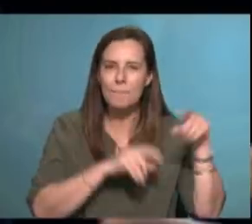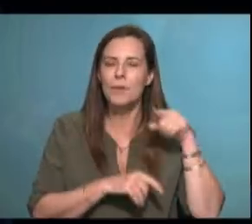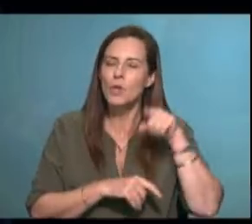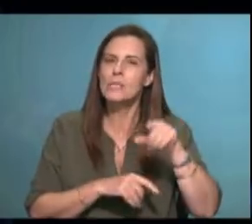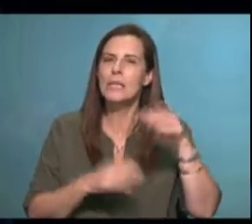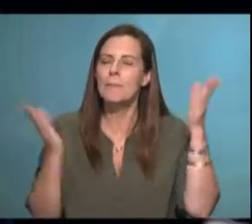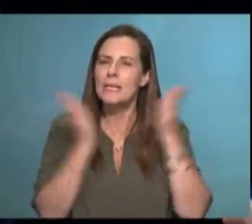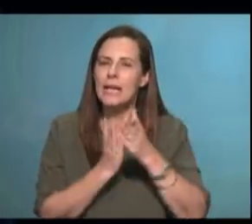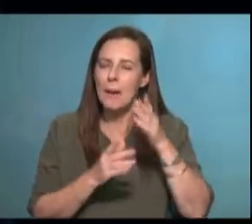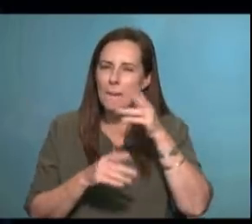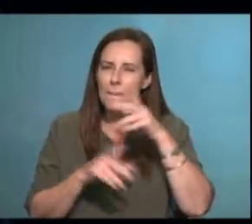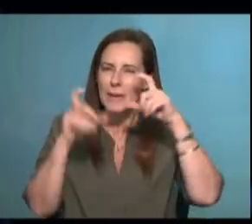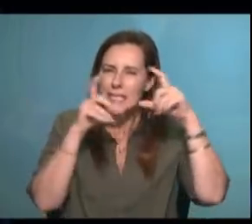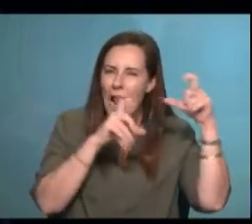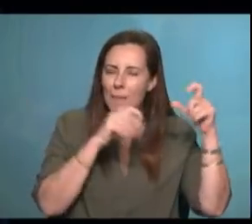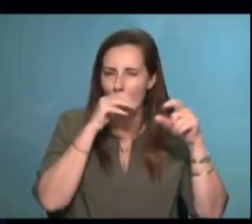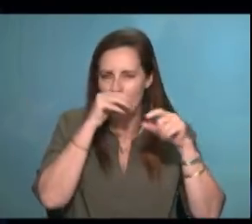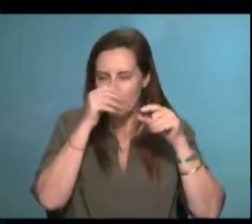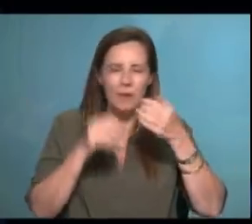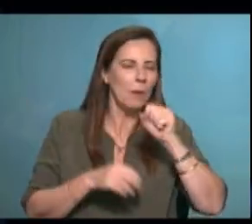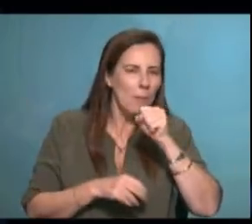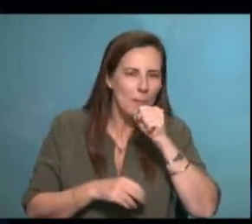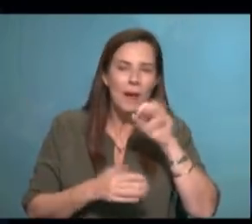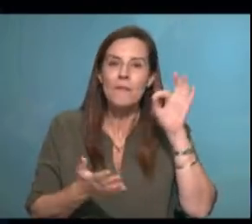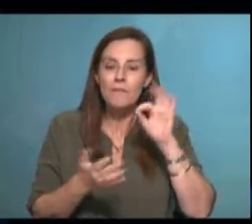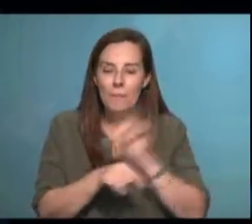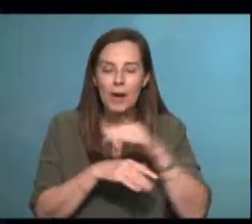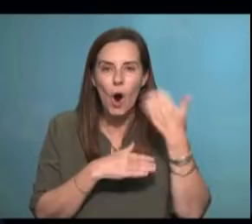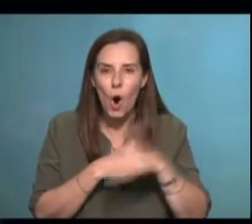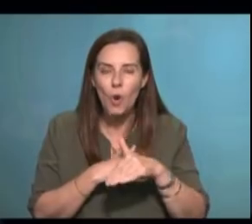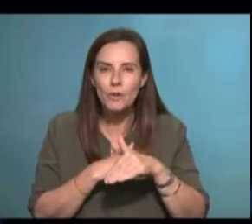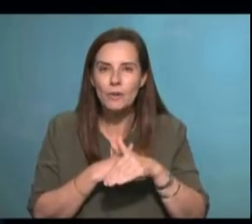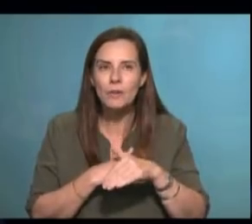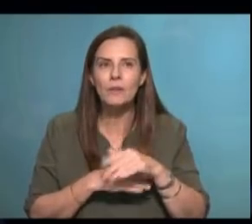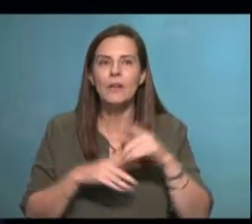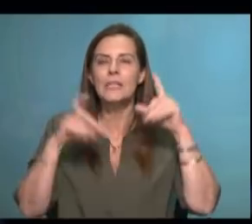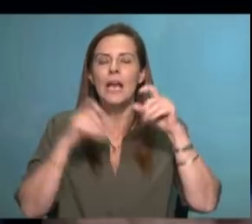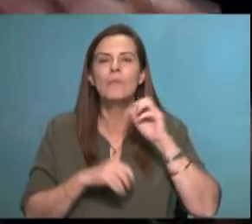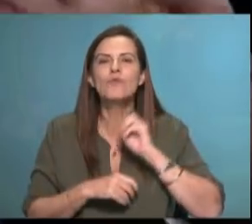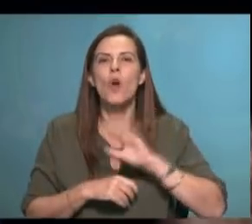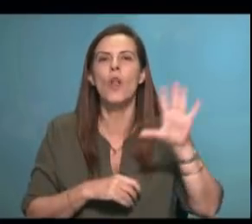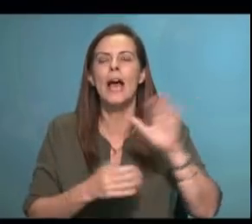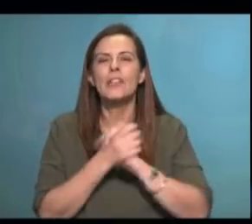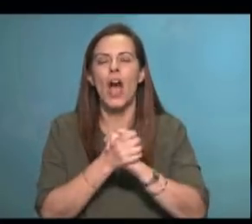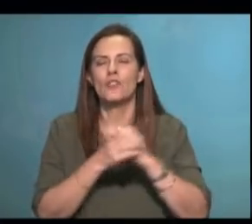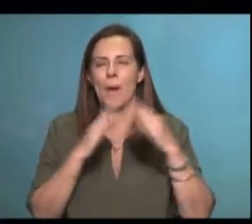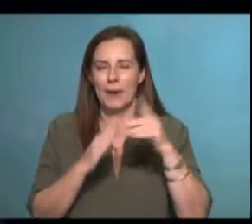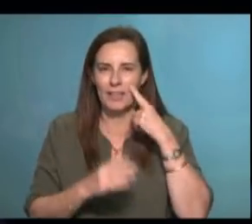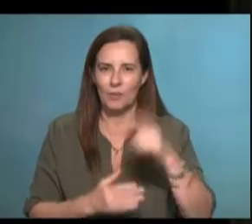מצלמים את הקטע הבא, אמיר המדווח, וברגע האחרון מספיק בניה בן נון לצלם לשלוח דש הביתה, תראו את זה,